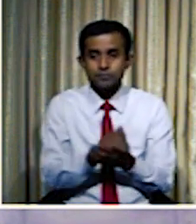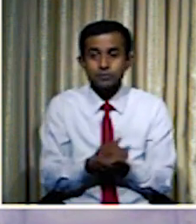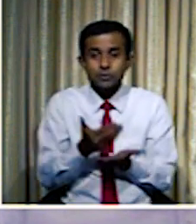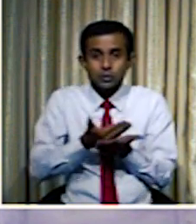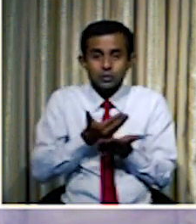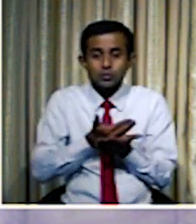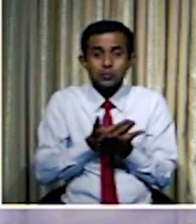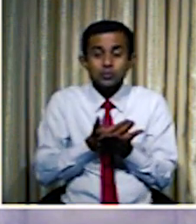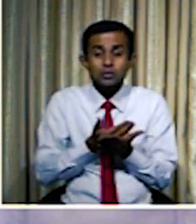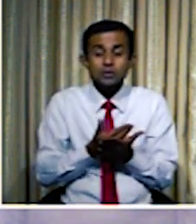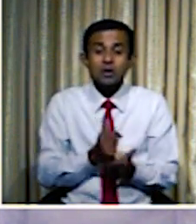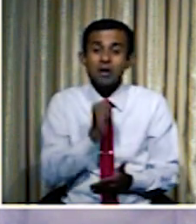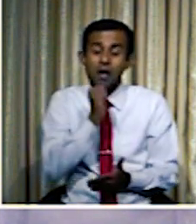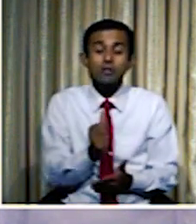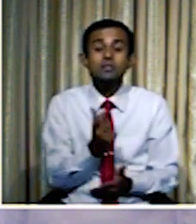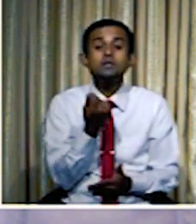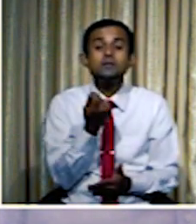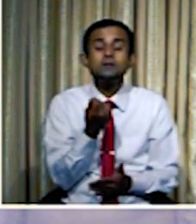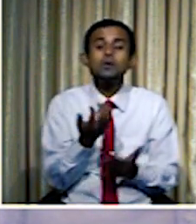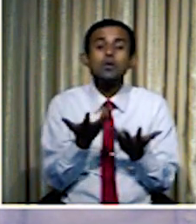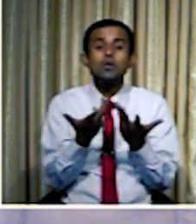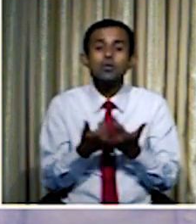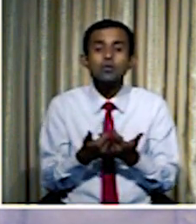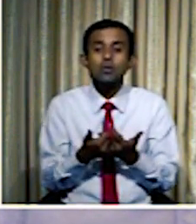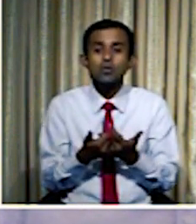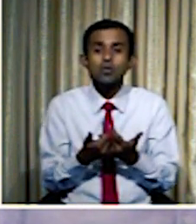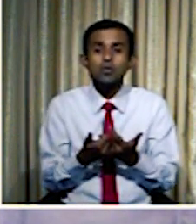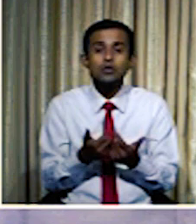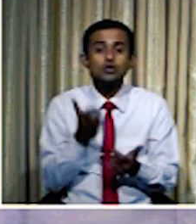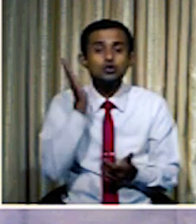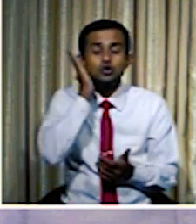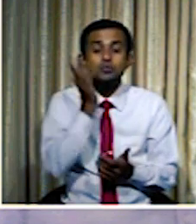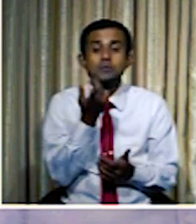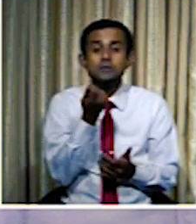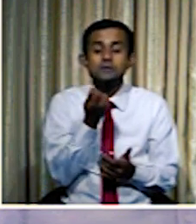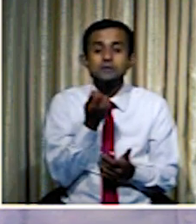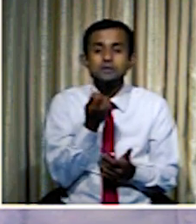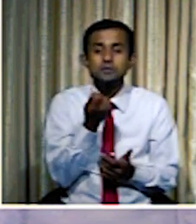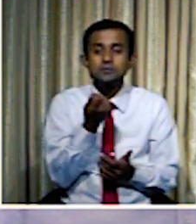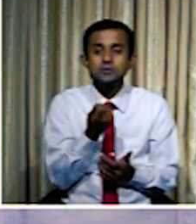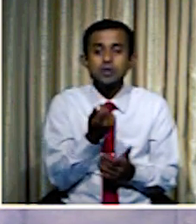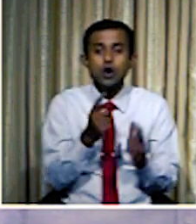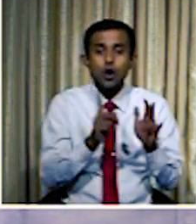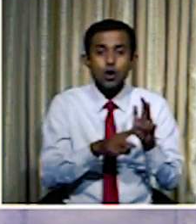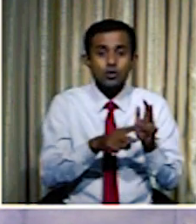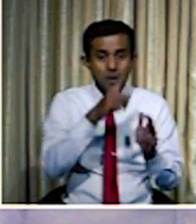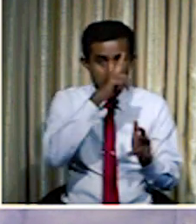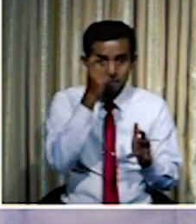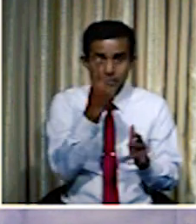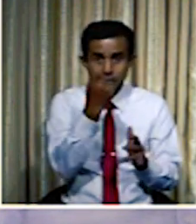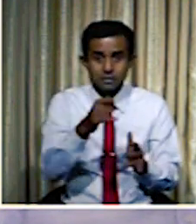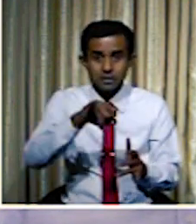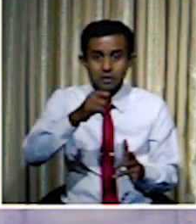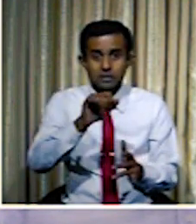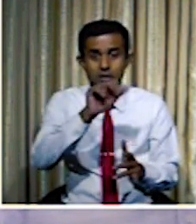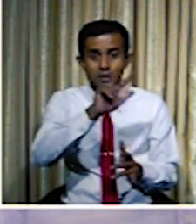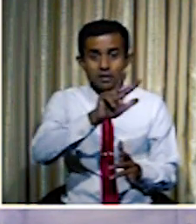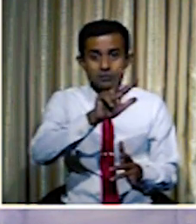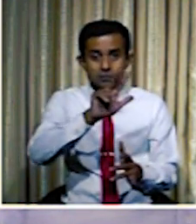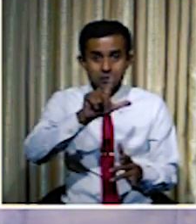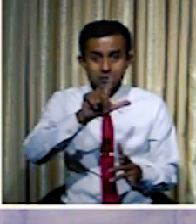තියෙන ද්‍රවශීලී මුදල් සංඛ්‍යාව කොපමණද? Foreign currency reserves. එය ඔක්තෝබර් මාසේ